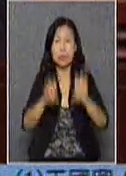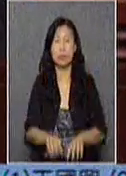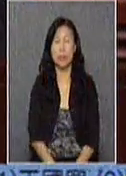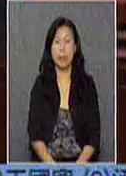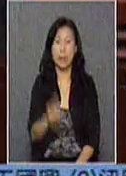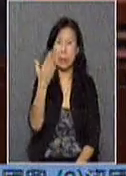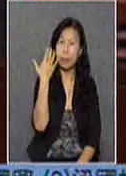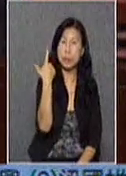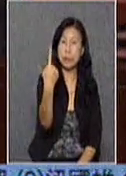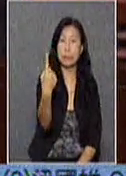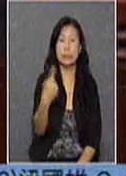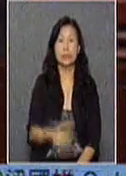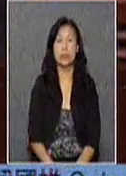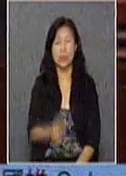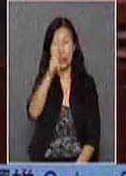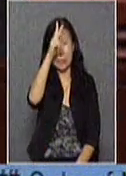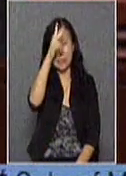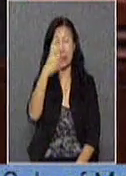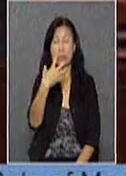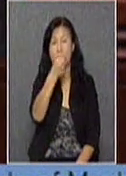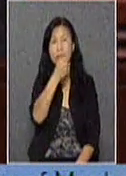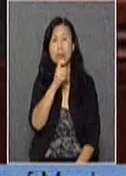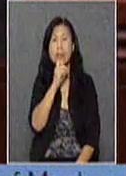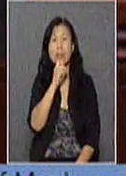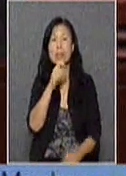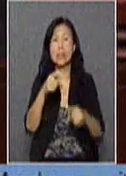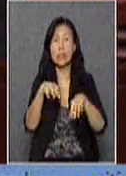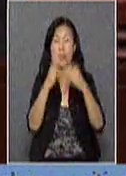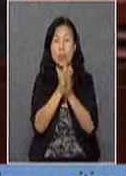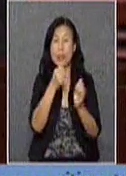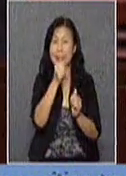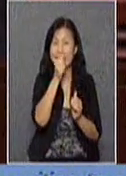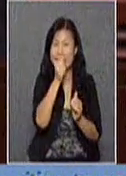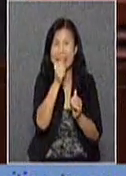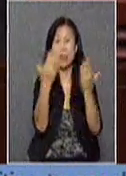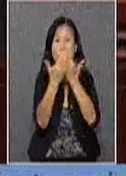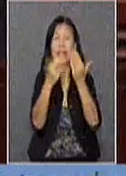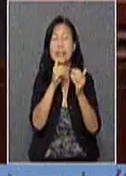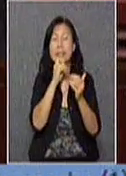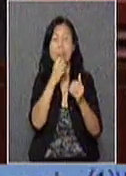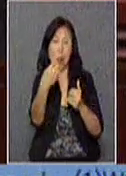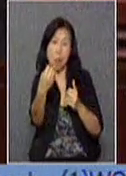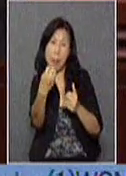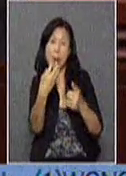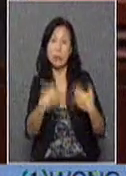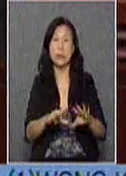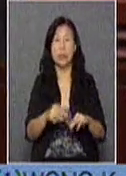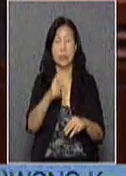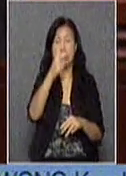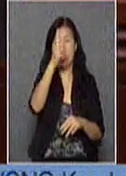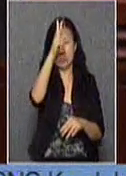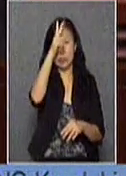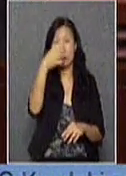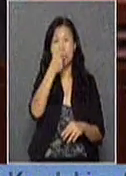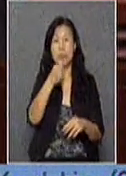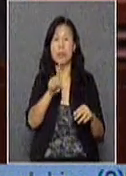天特首就著這個傳媒對他有關的詢問，他竟然是迴